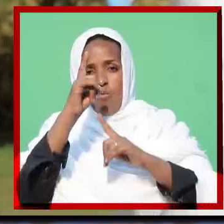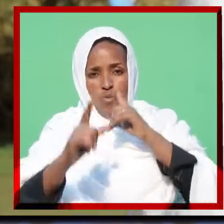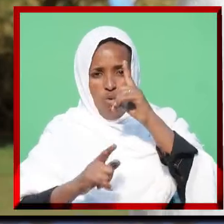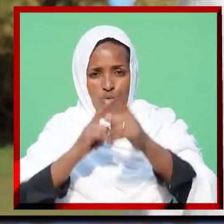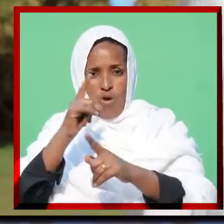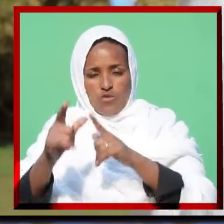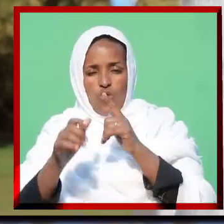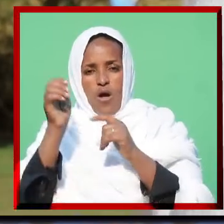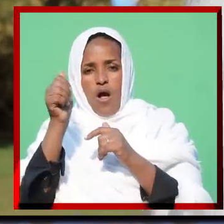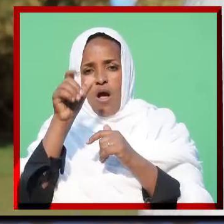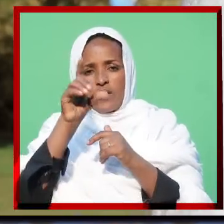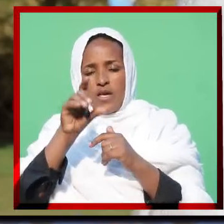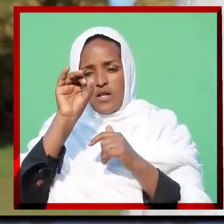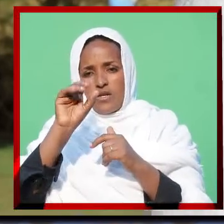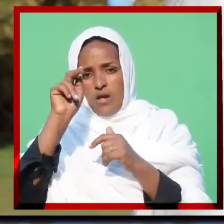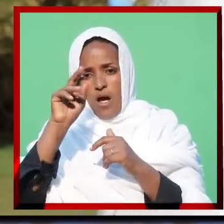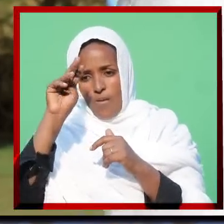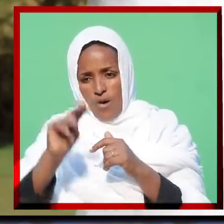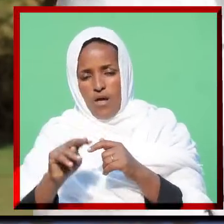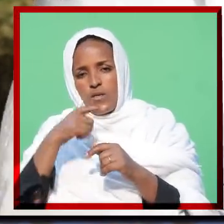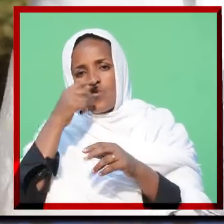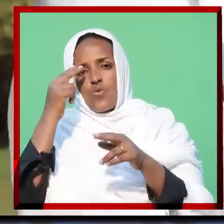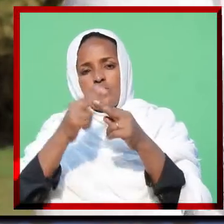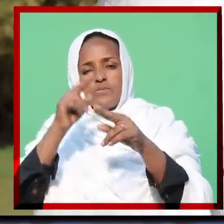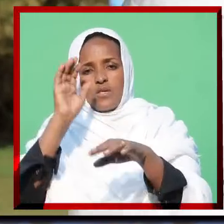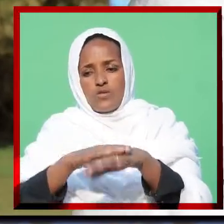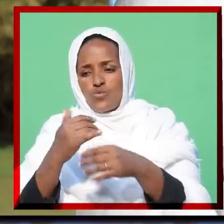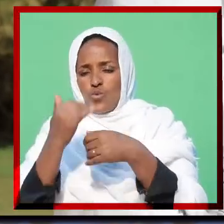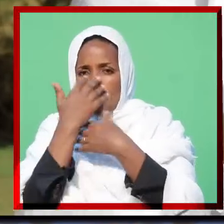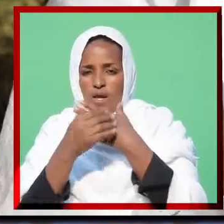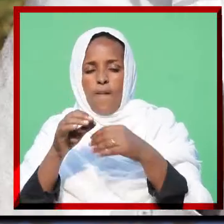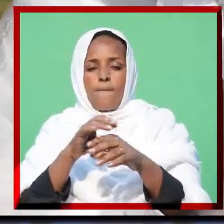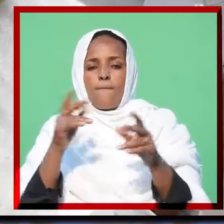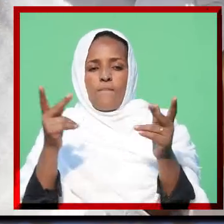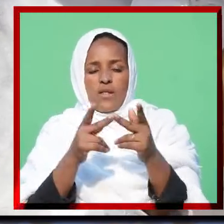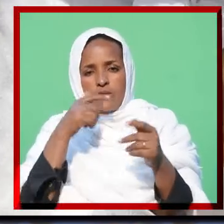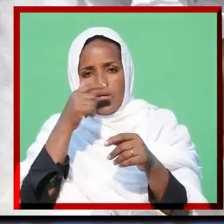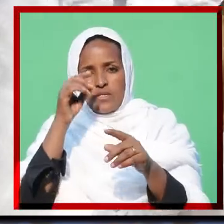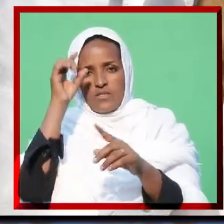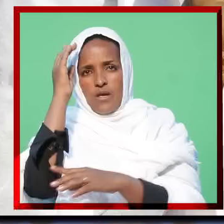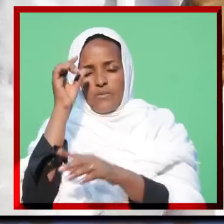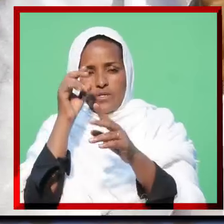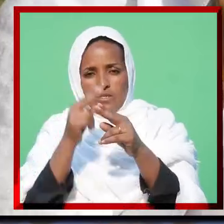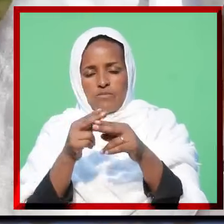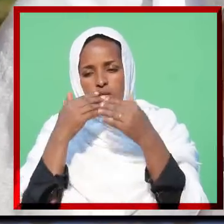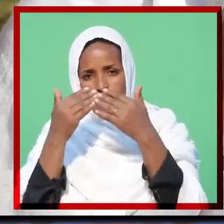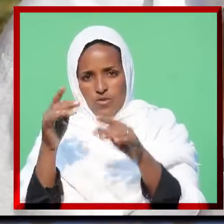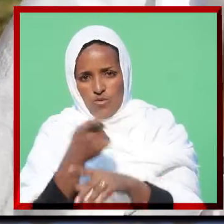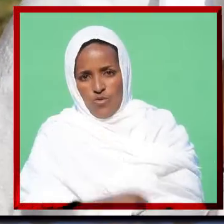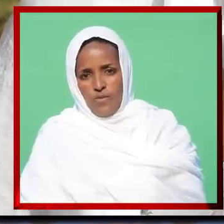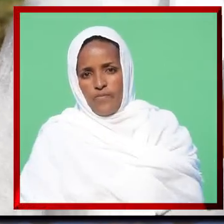በቋንቋቸው አኬልዳማ ተብሎ ተጠራ፣ እርሱም የደም መሬት ማለት ነው ይላል። ስለ ቃሉ የእግዚአብሔር ስም የተመሰገነ